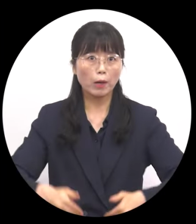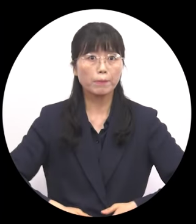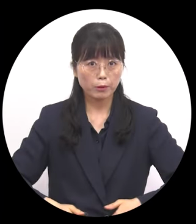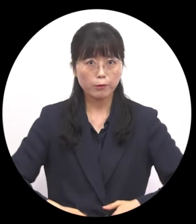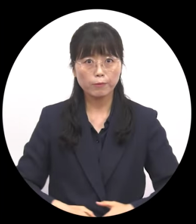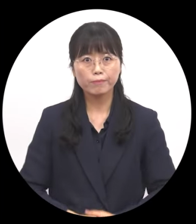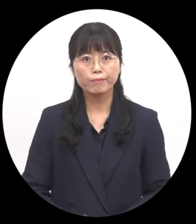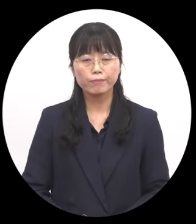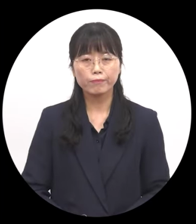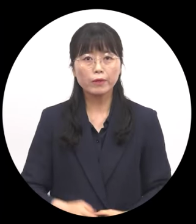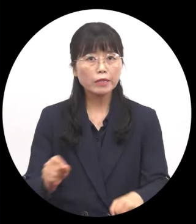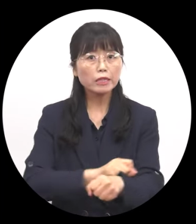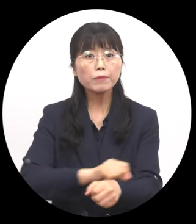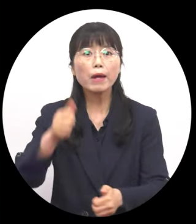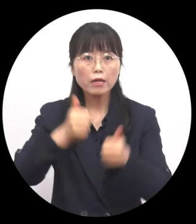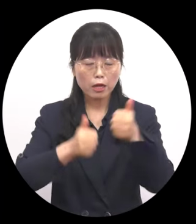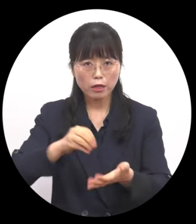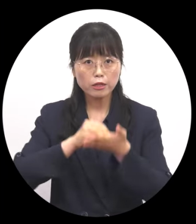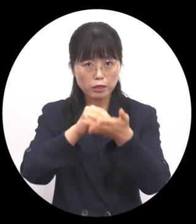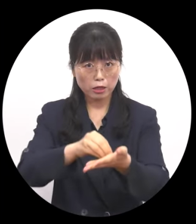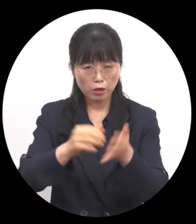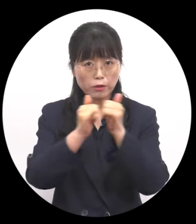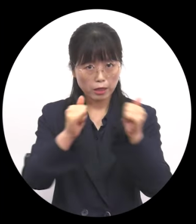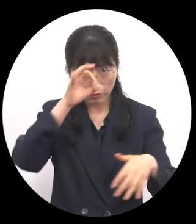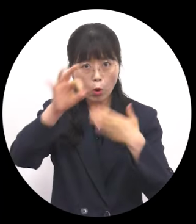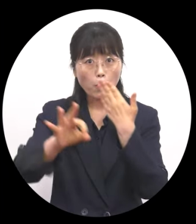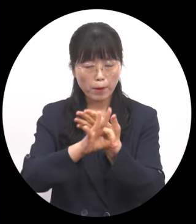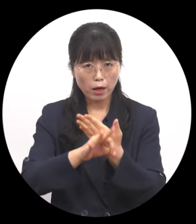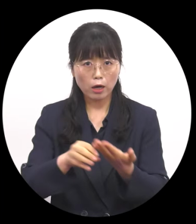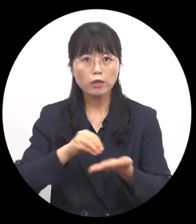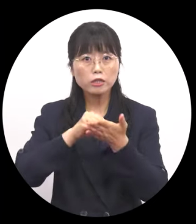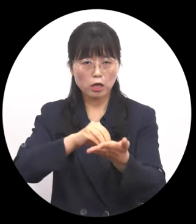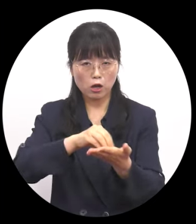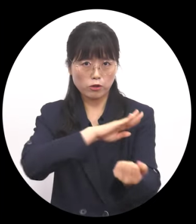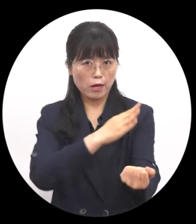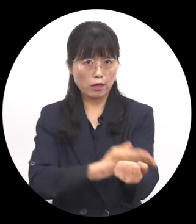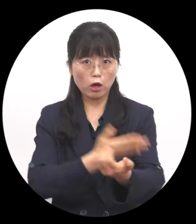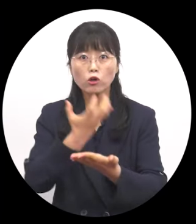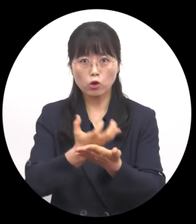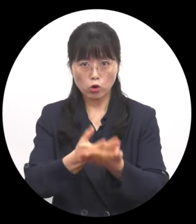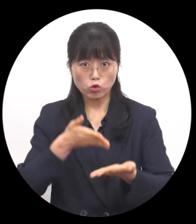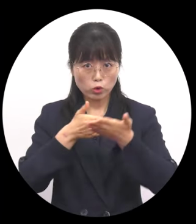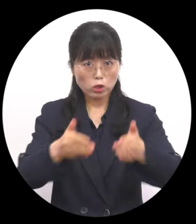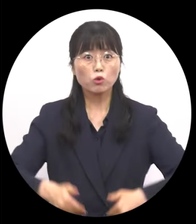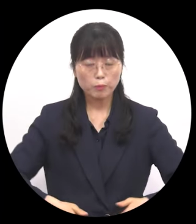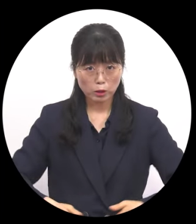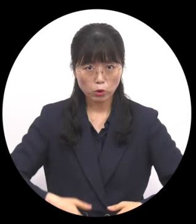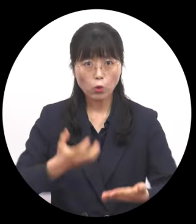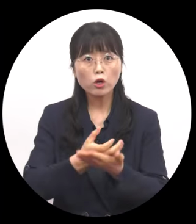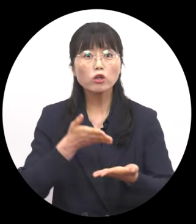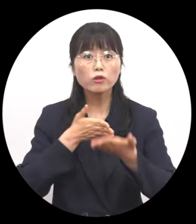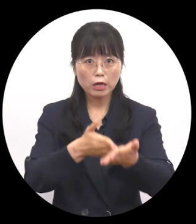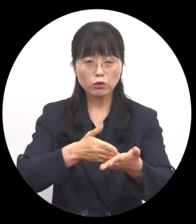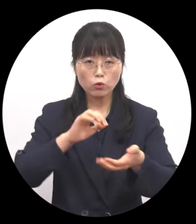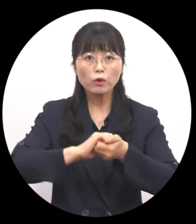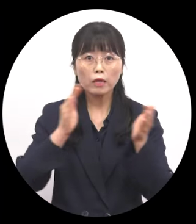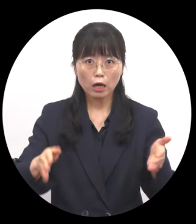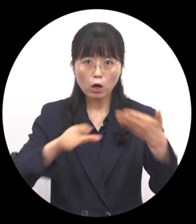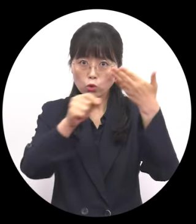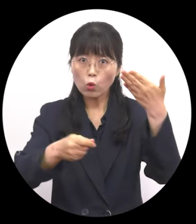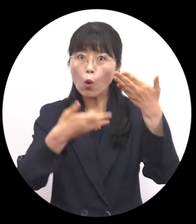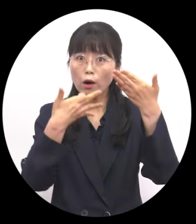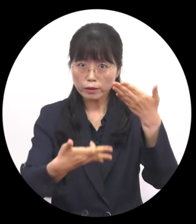되고요. 특별전형 지원자의 경우에는 지원 자격 서류를 제출하셔야 되는데 서류 제출 기한은